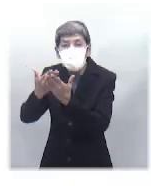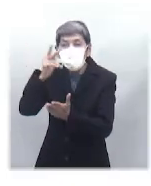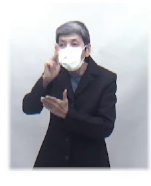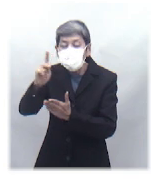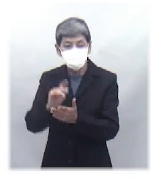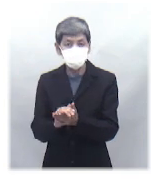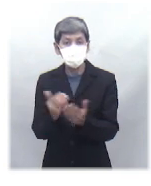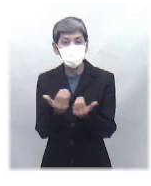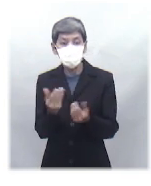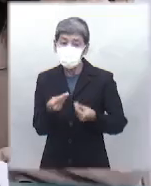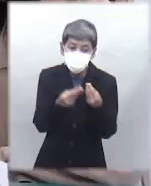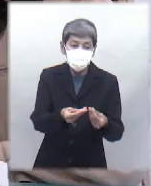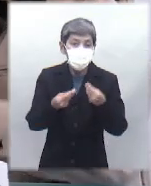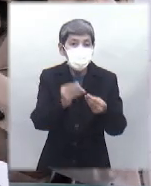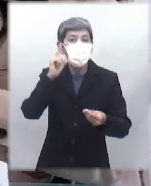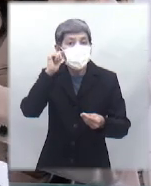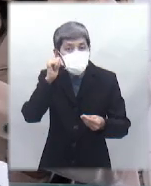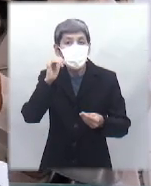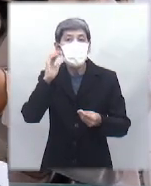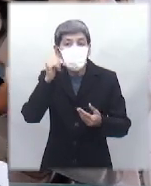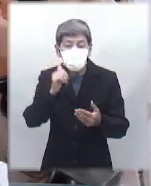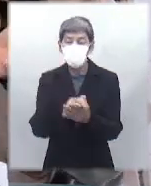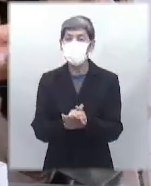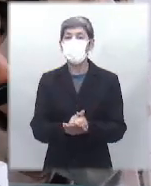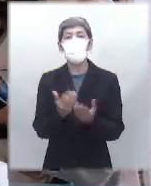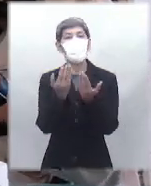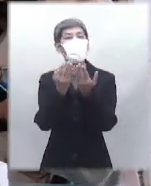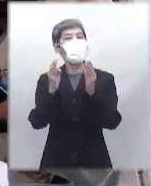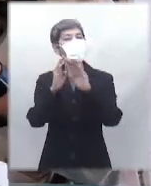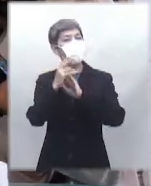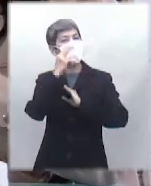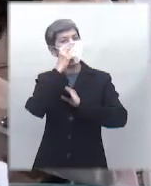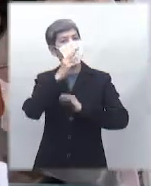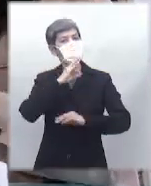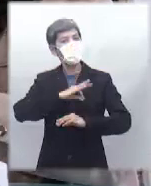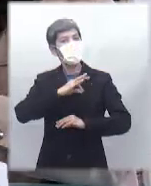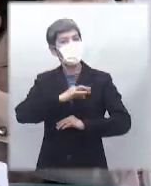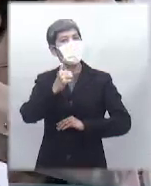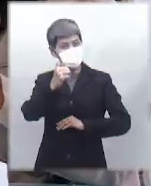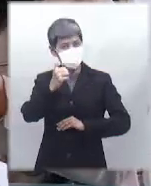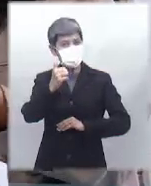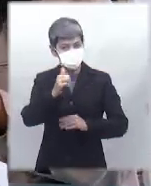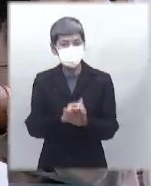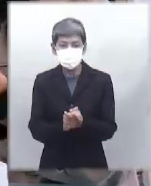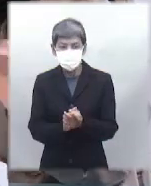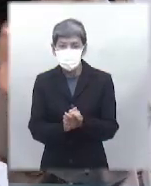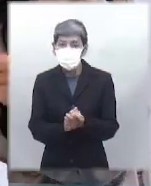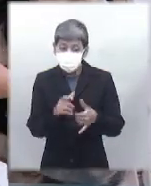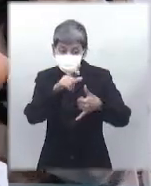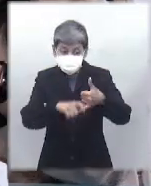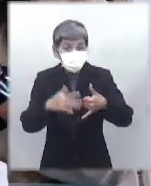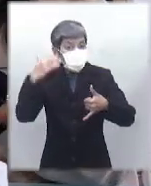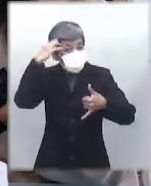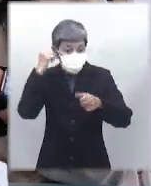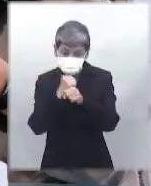ได้เงินจากน้องคนนี้แหละไปมันทำให้แบบว่ามุมมองของครอบครัวมองอีกมุมนึงกลับมาว่าศักยภาพที่มัน